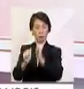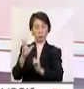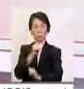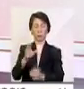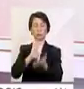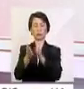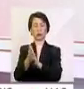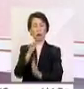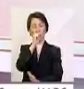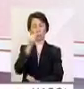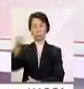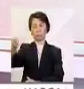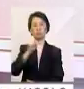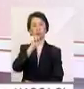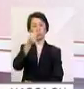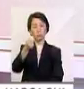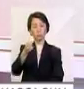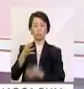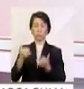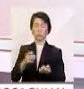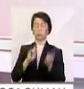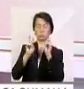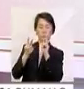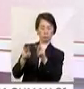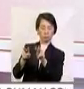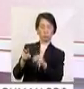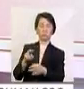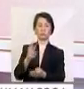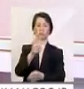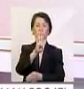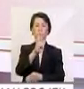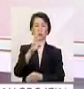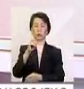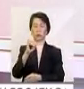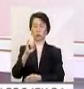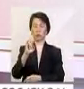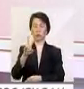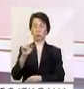pengacaraan pula. Dan untuk mengetahui perkembangan selanjutnya, kita ke segmen Bibi Fah.